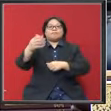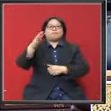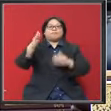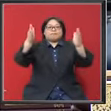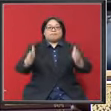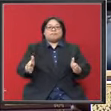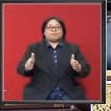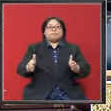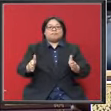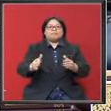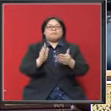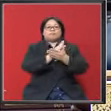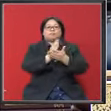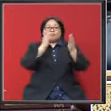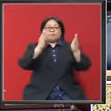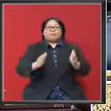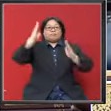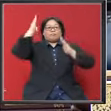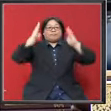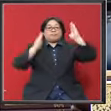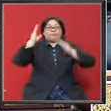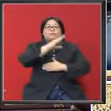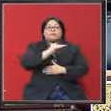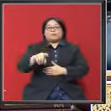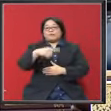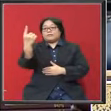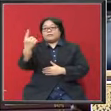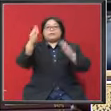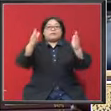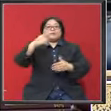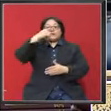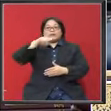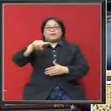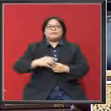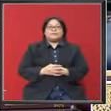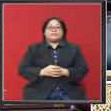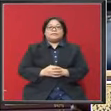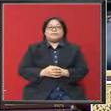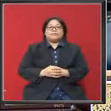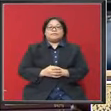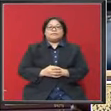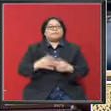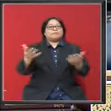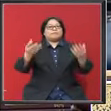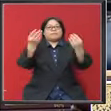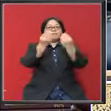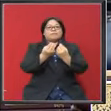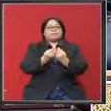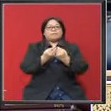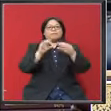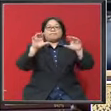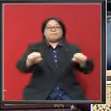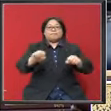15 orang lagi Suspect warga negara Malaysia dan satu lagi warga negara Thailand ini menjadikan jumlah